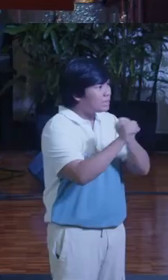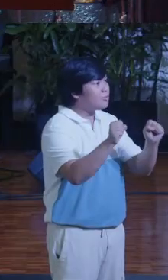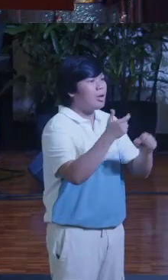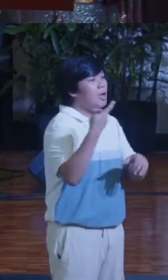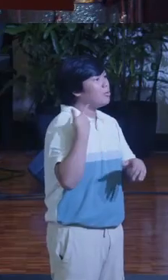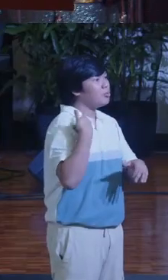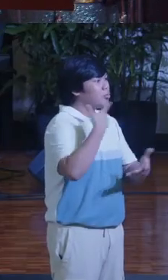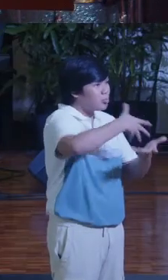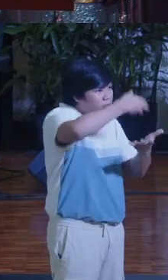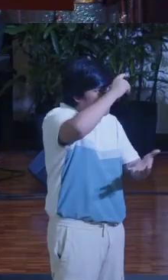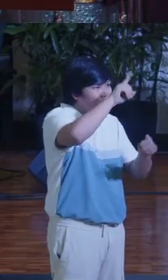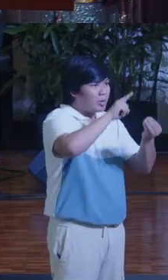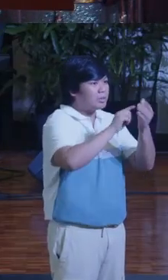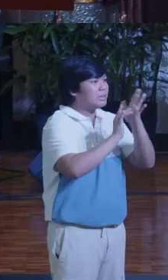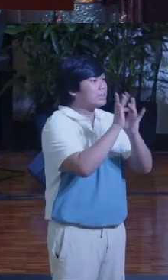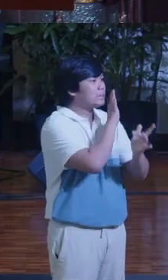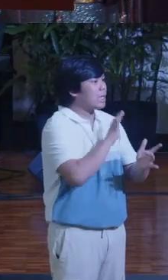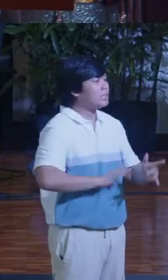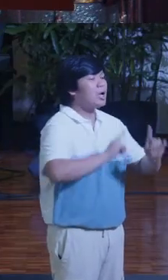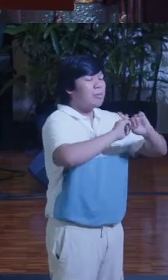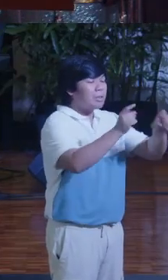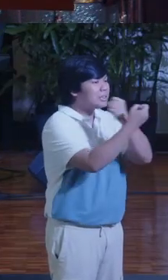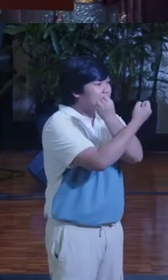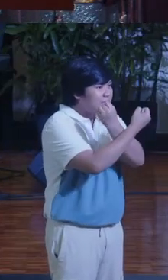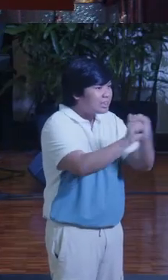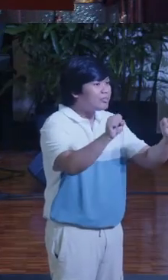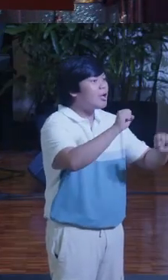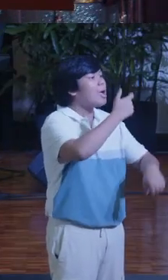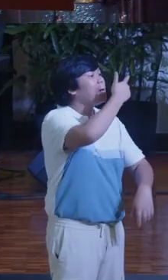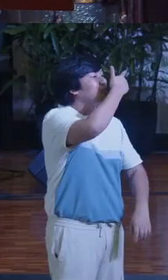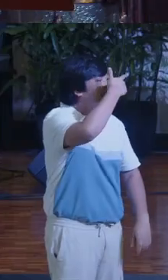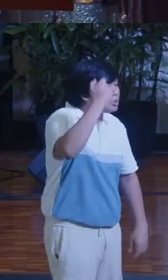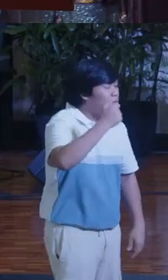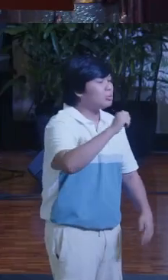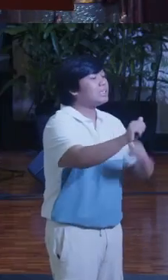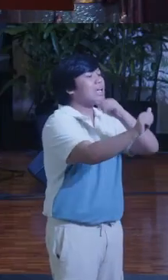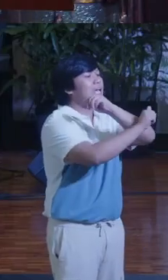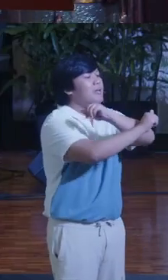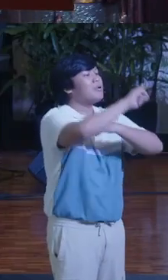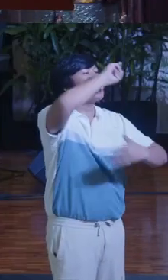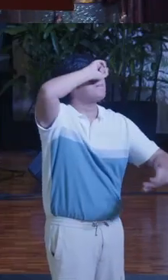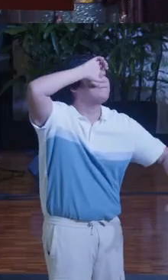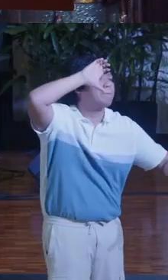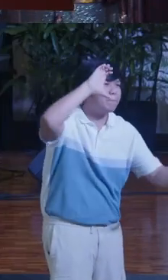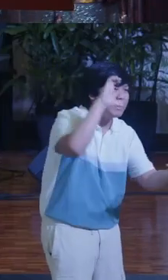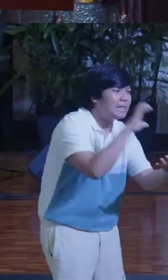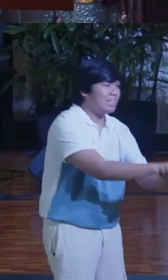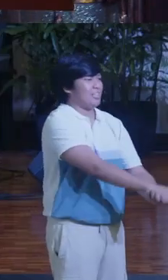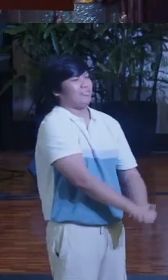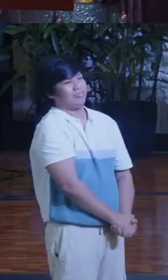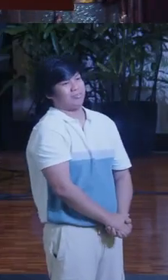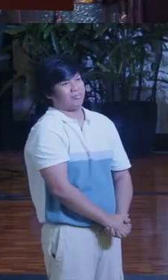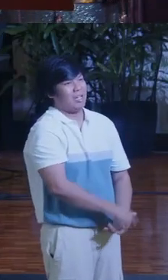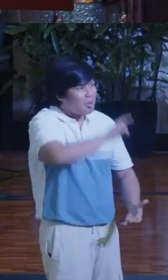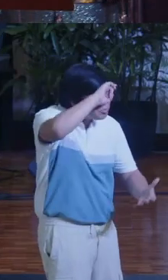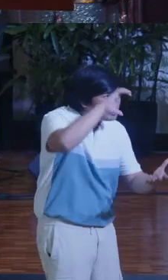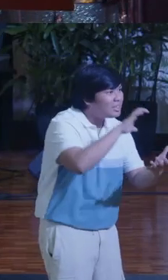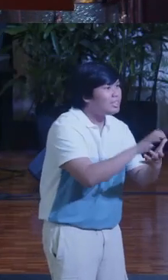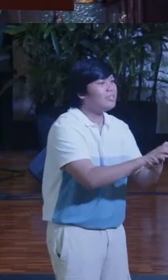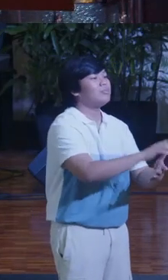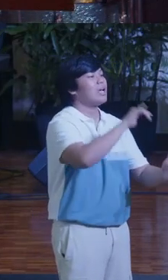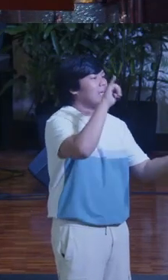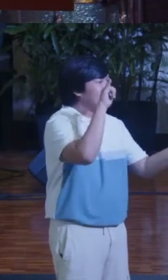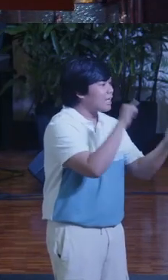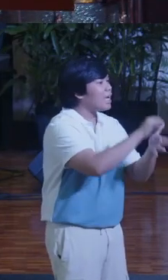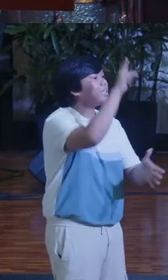dahil pinaniwalaan niya ang pangako ng Diyos na siya ay magkakaroon ng mga descendants, at ang isang